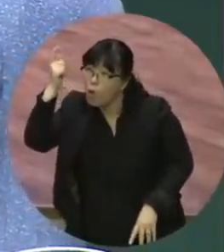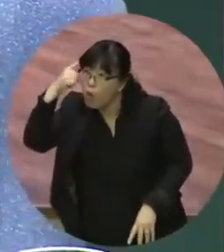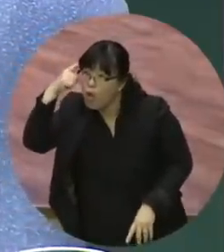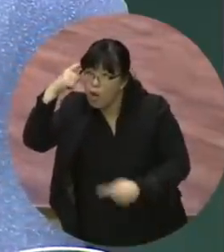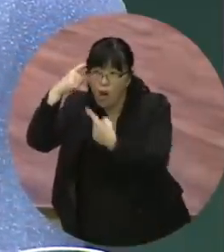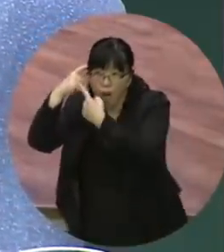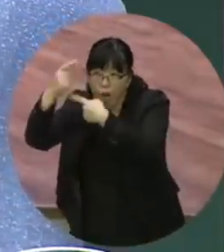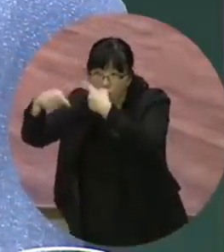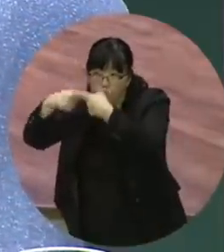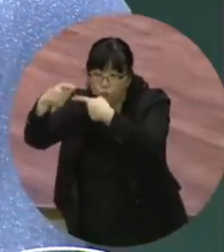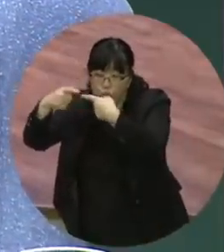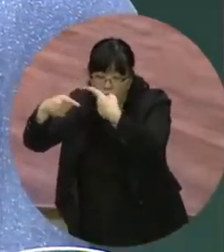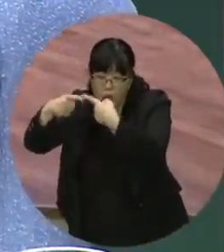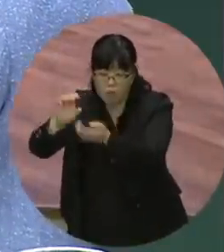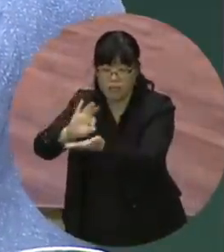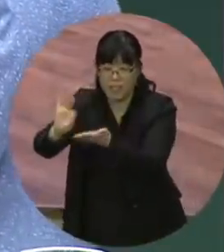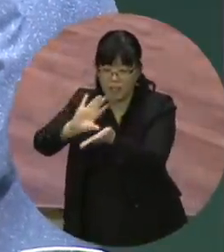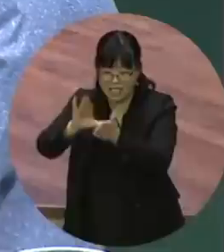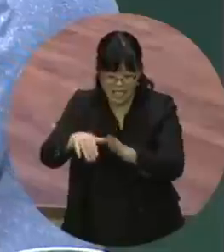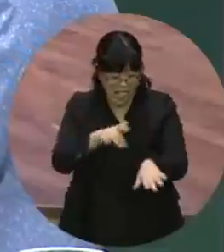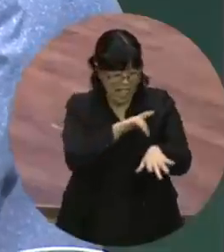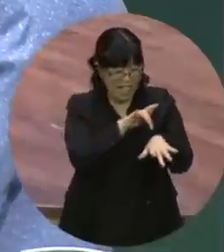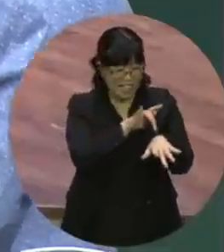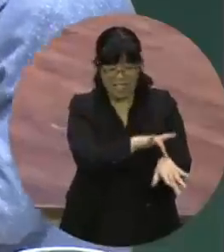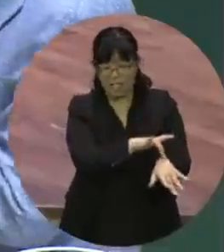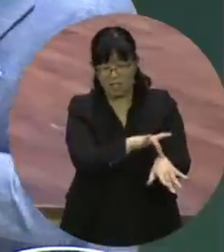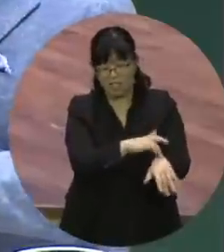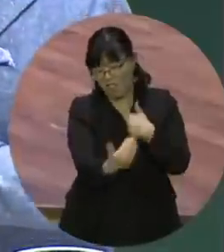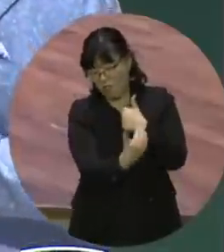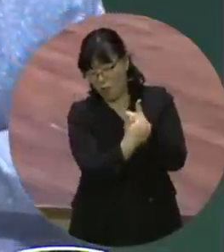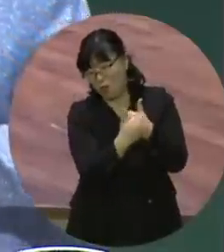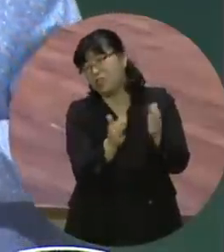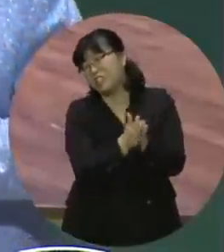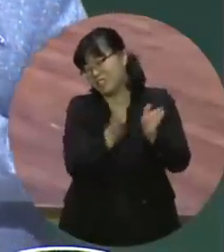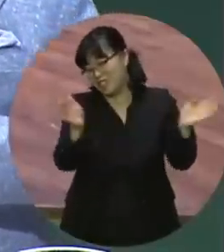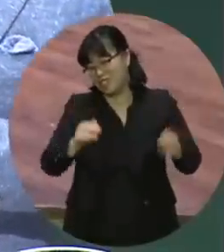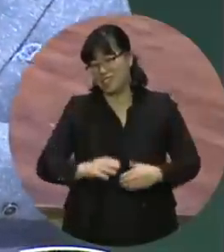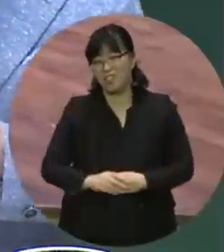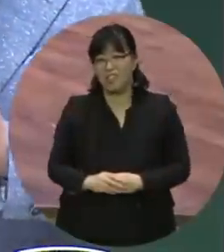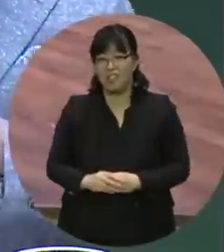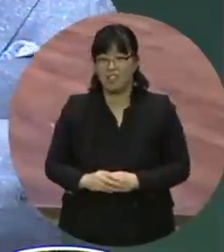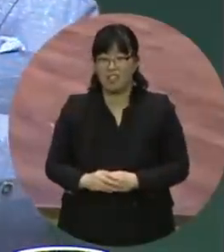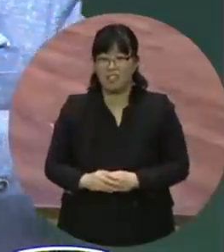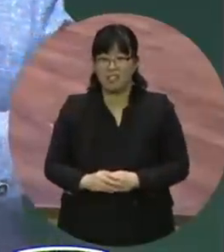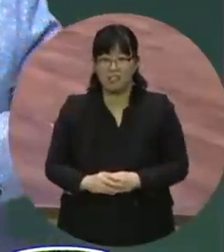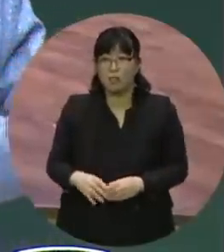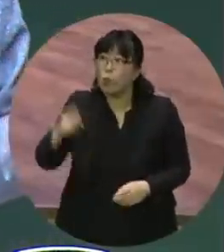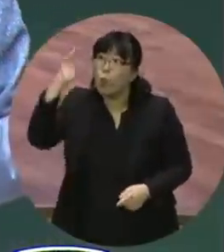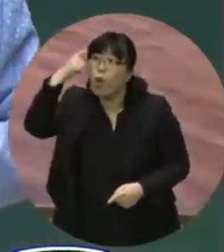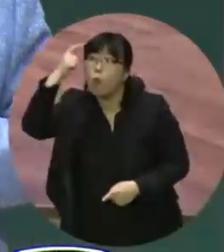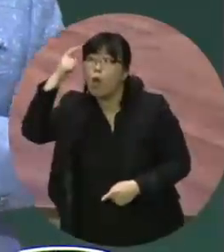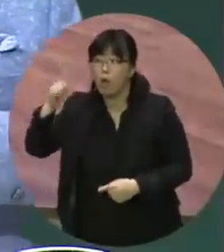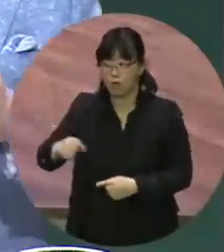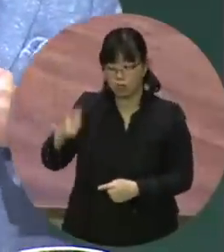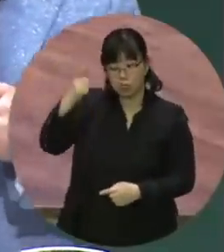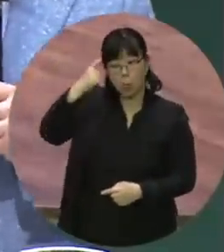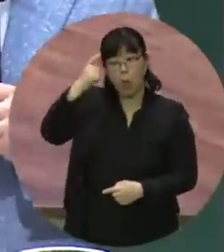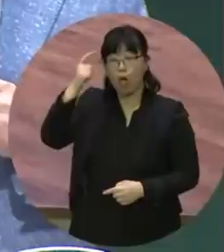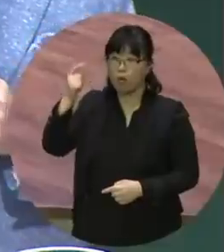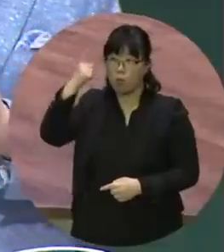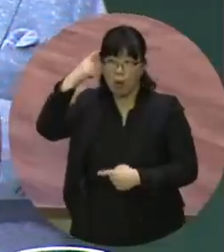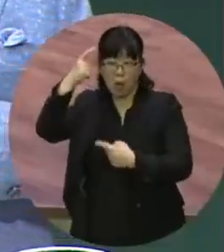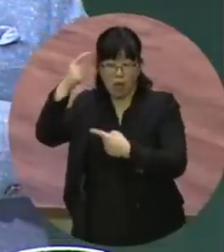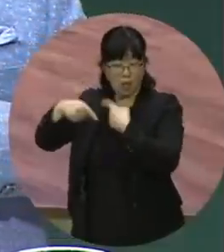사단의 밥, 사단이 시킨 대로 한다. 왜? 되게 똑똑해 보이죠? 잘나 보이죠? 유식해